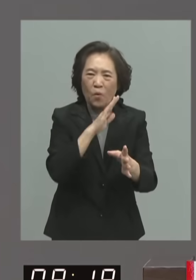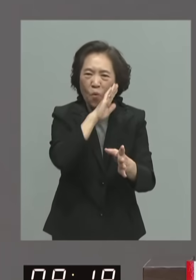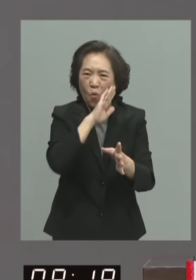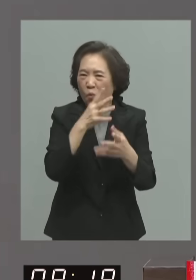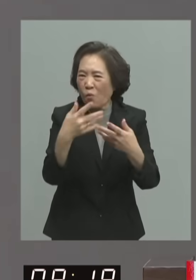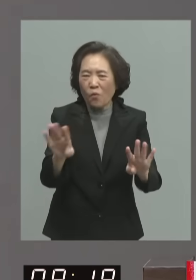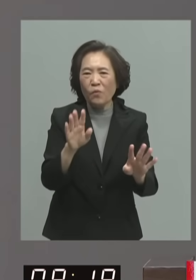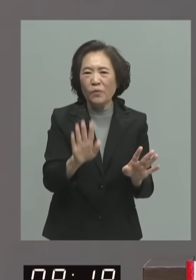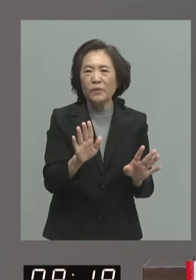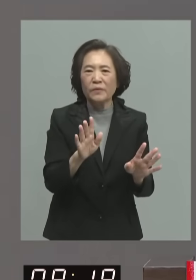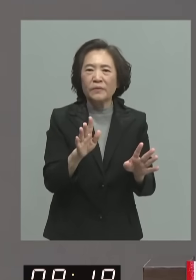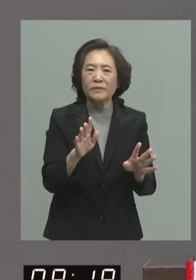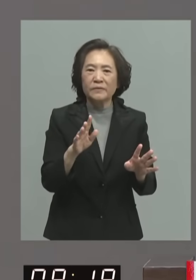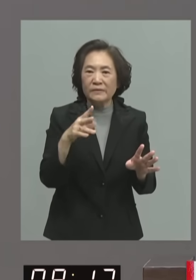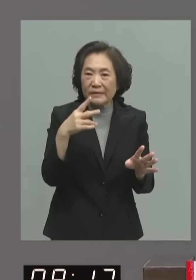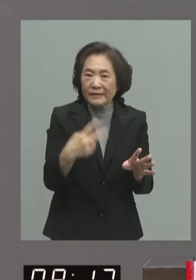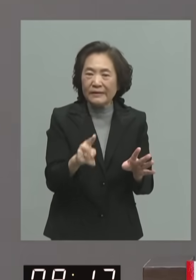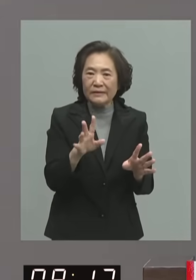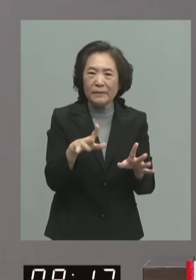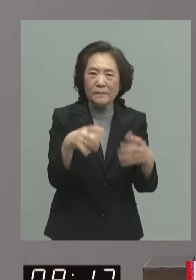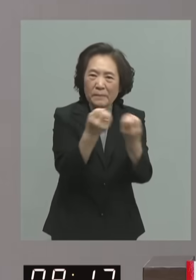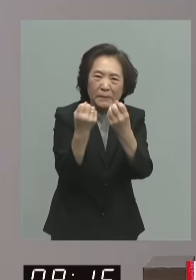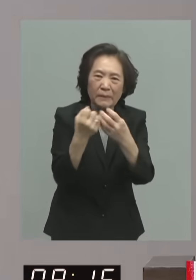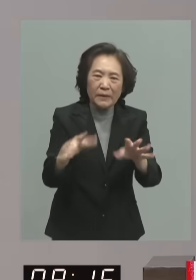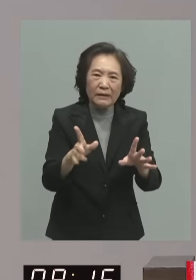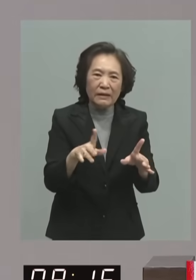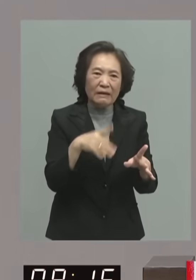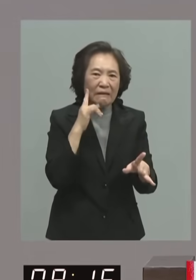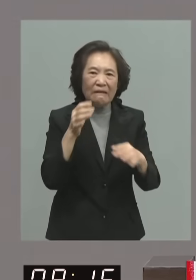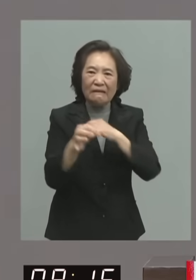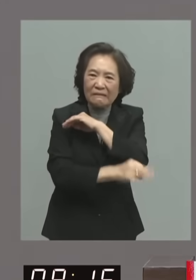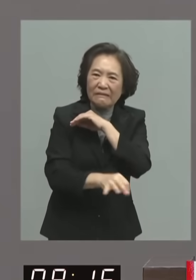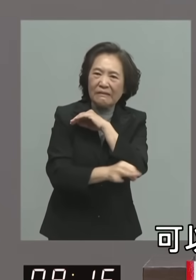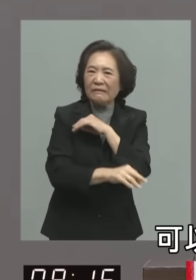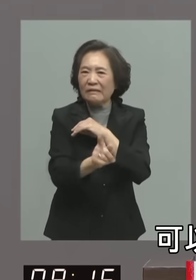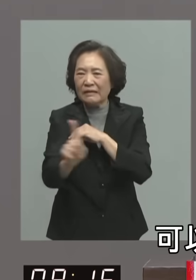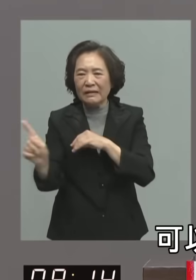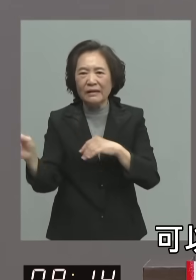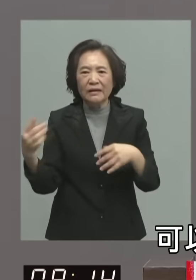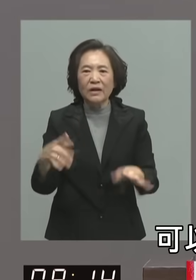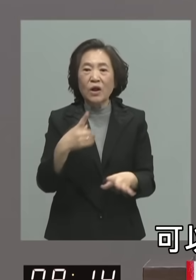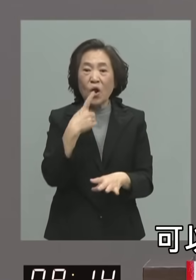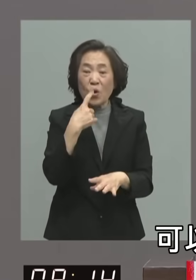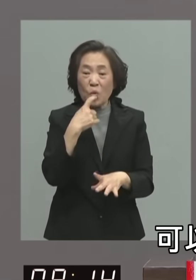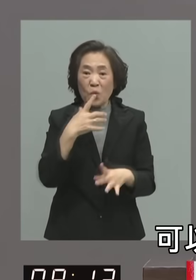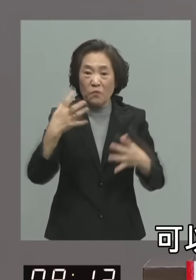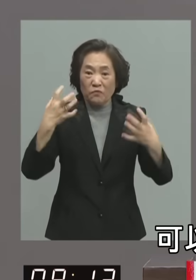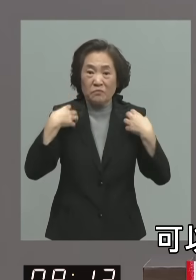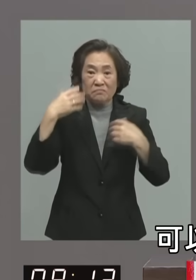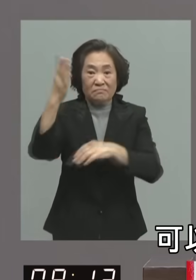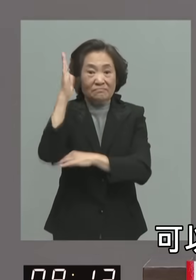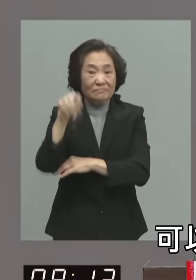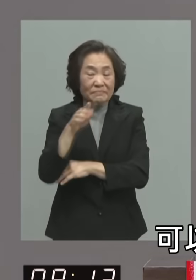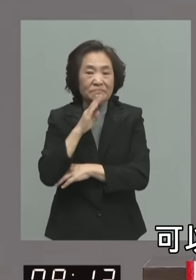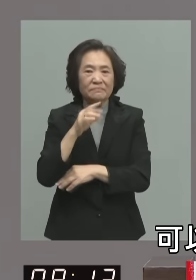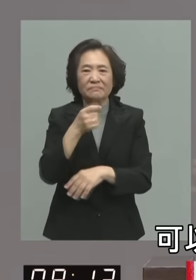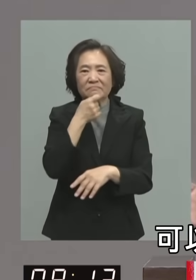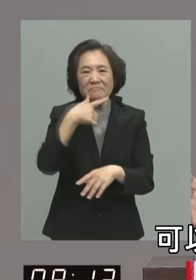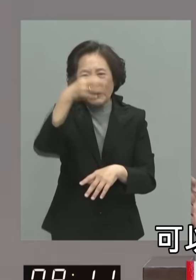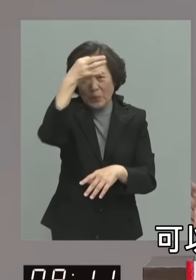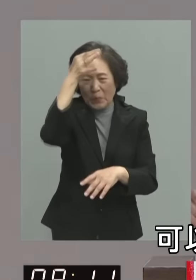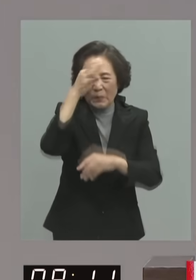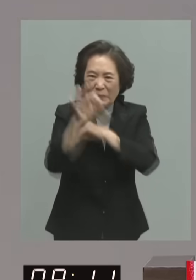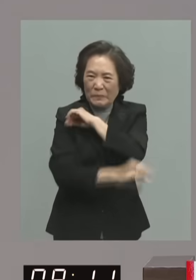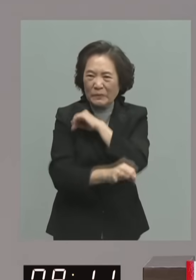也是弊案不断。现在绿色执政可以让我们说贪腐无能的保